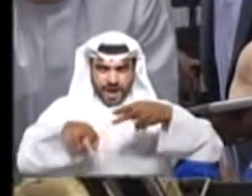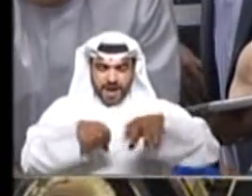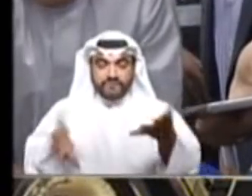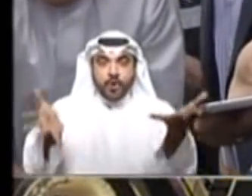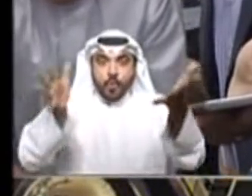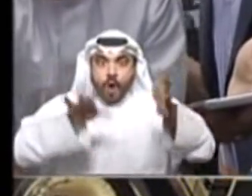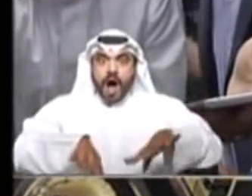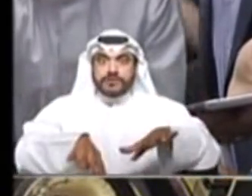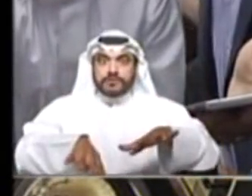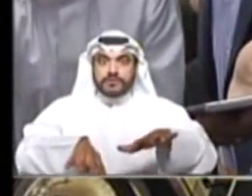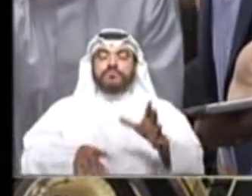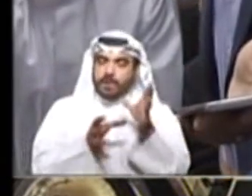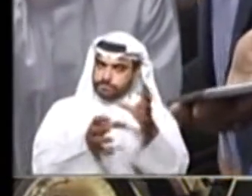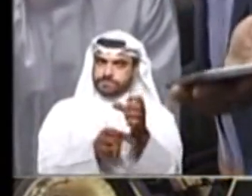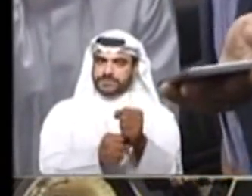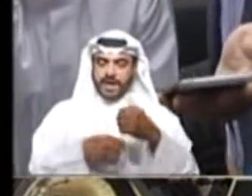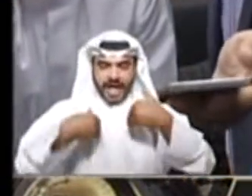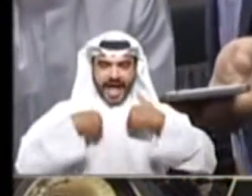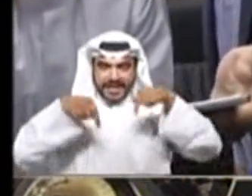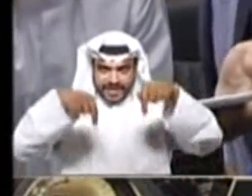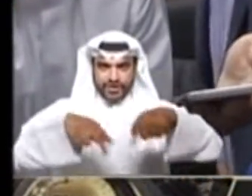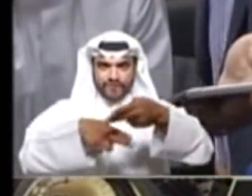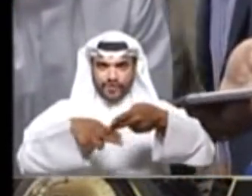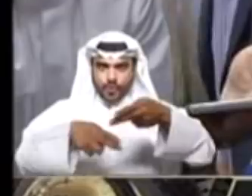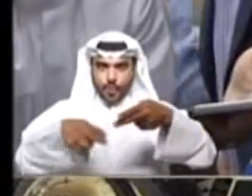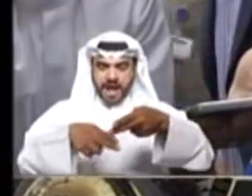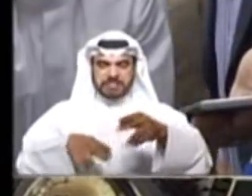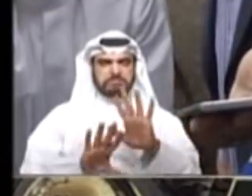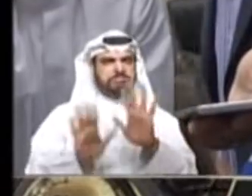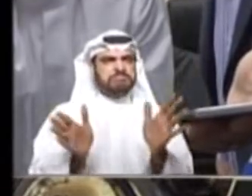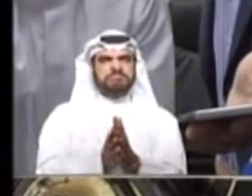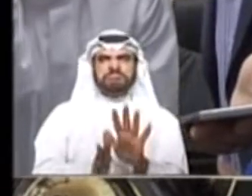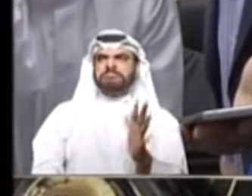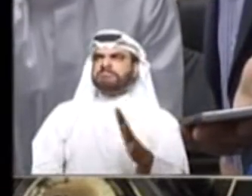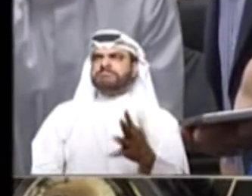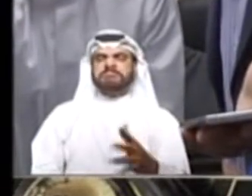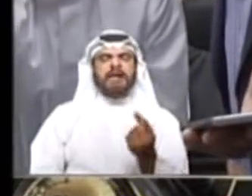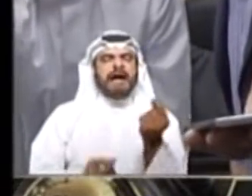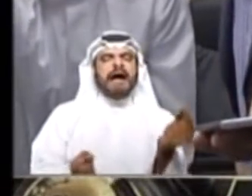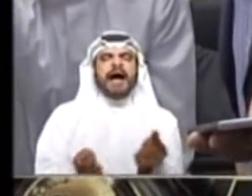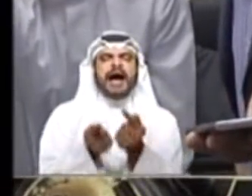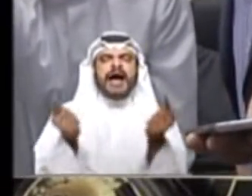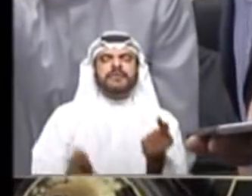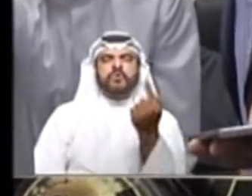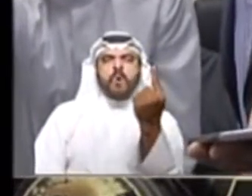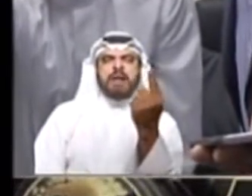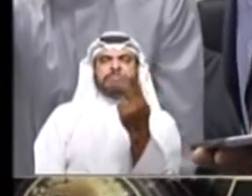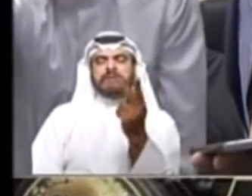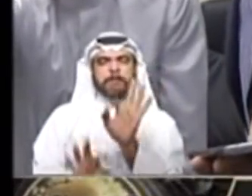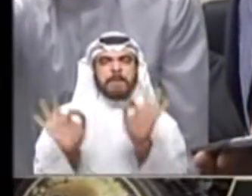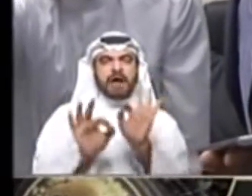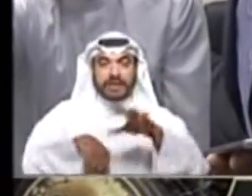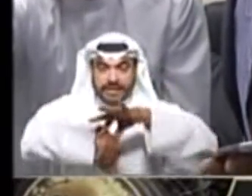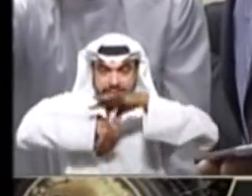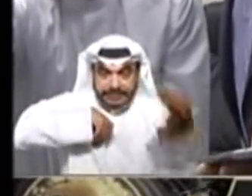المئات، اوكي، وتم التحكم فيها، ولكن احنا عندنا تعد على الاصابع وهو معدل عادي لا